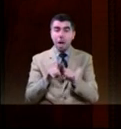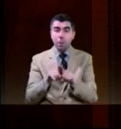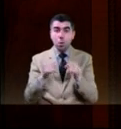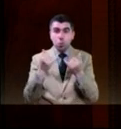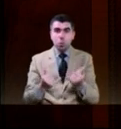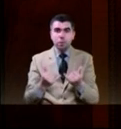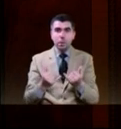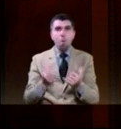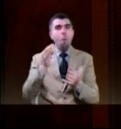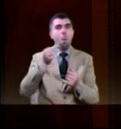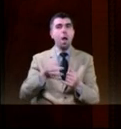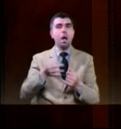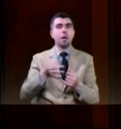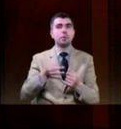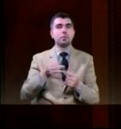ديال التقاعد.